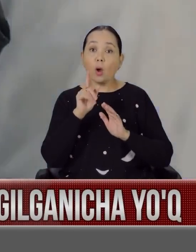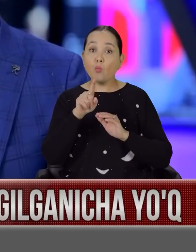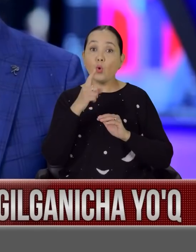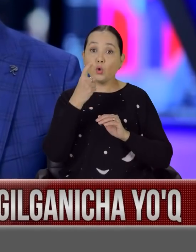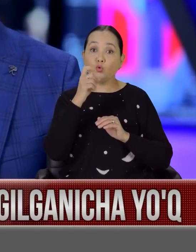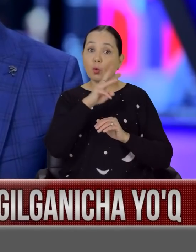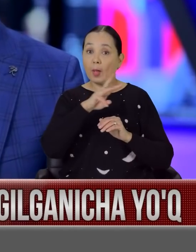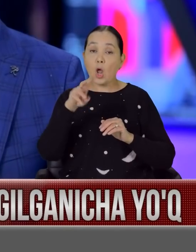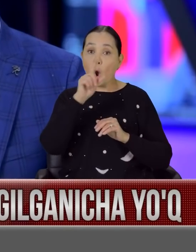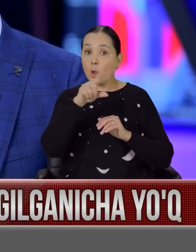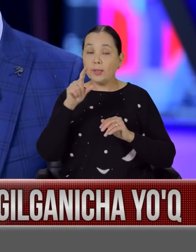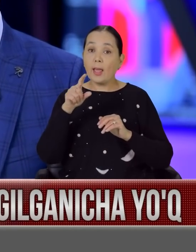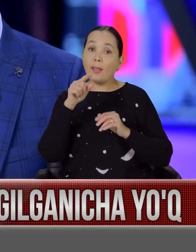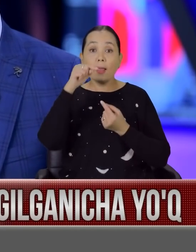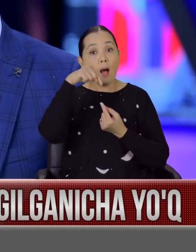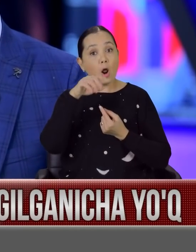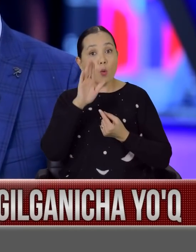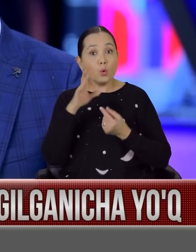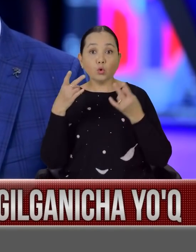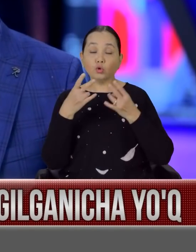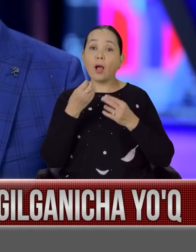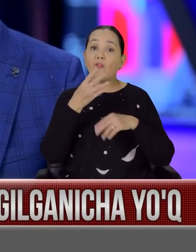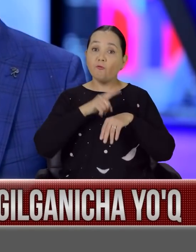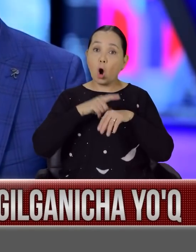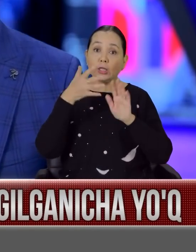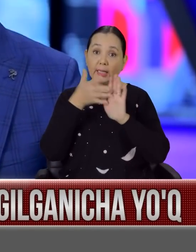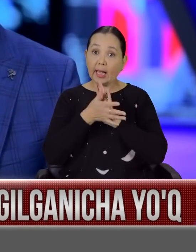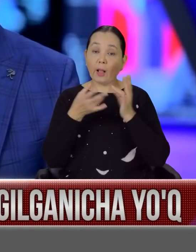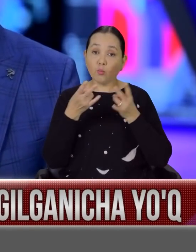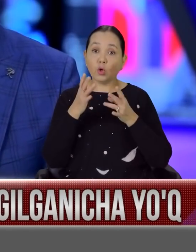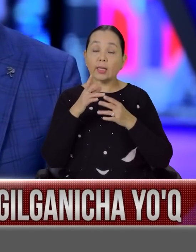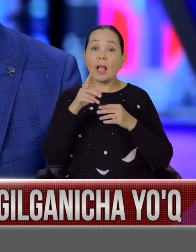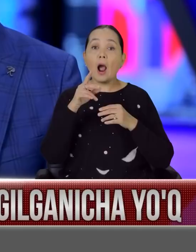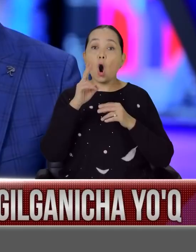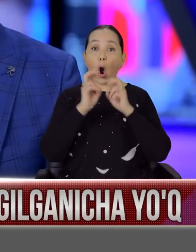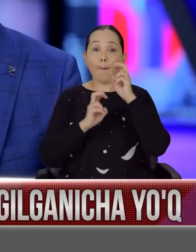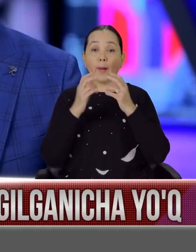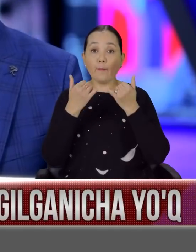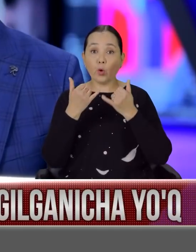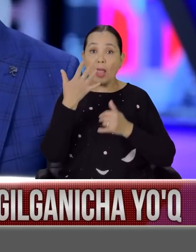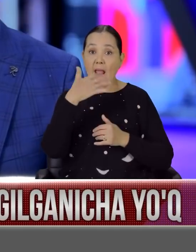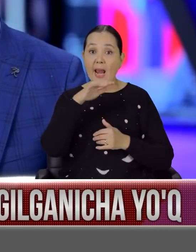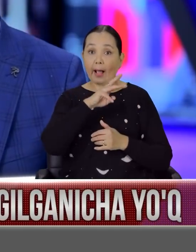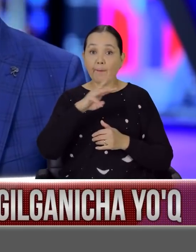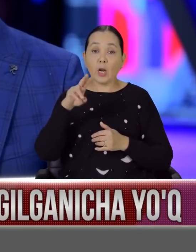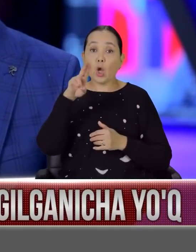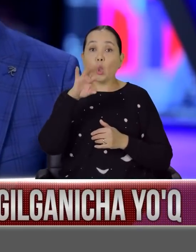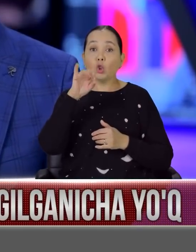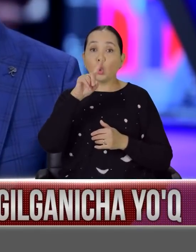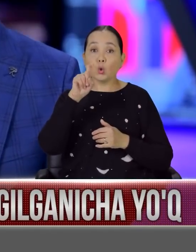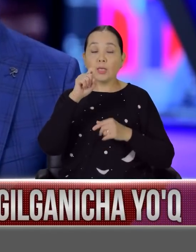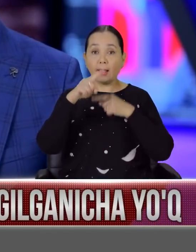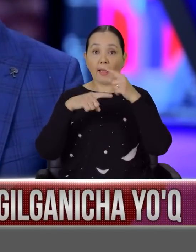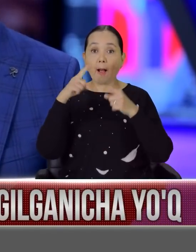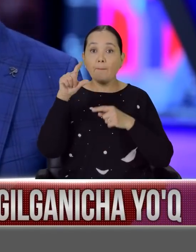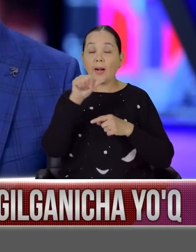bu 100 millionlab odamlarga yaroqli bo'lishi uchun ancha vaqt kerak bo'ladi. BioNTech kompaniyasi bu yil 50 million dozagacha, keyingi yil